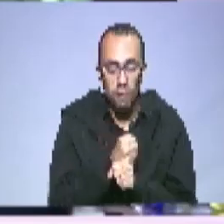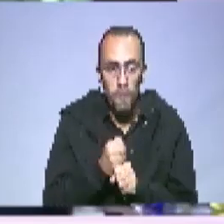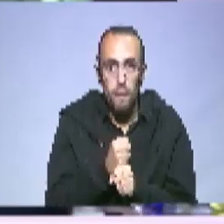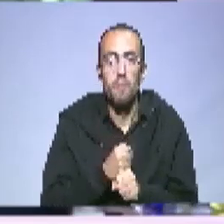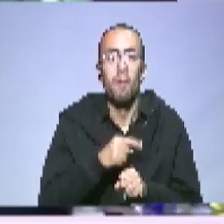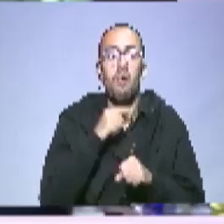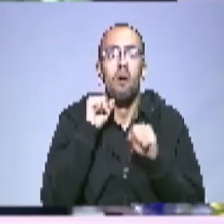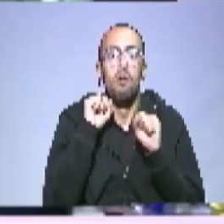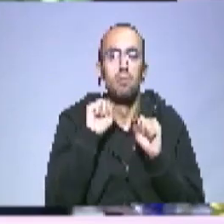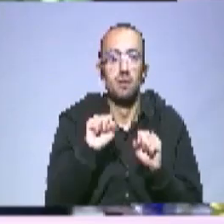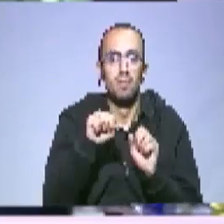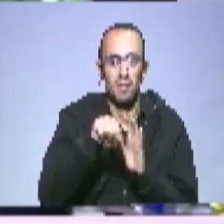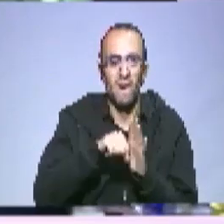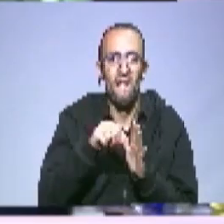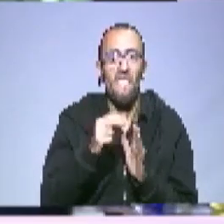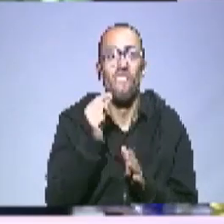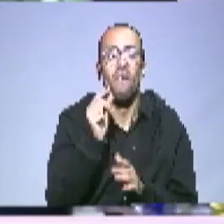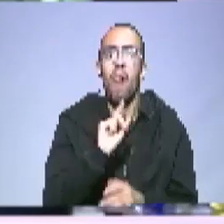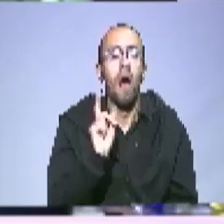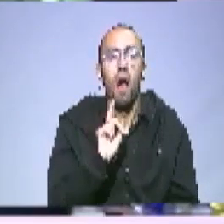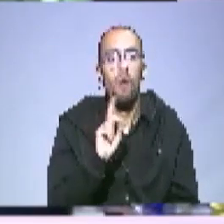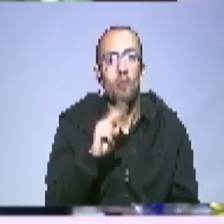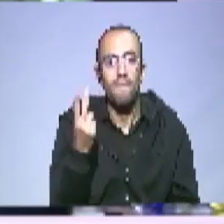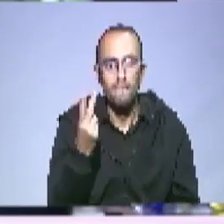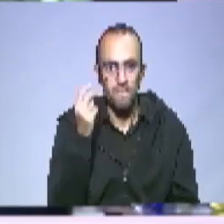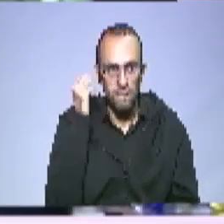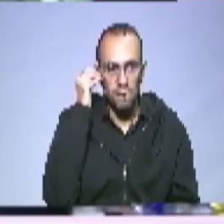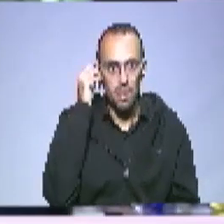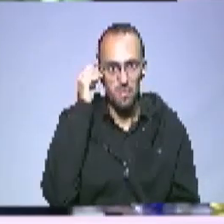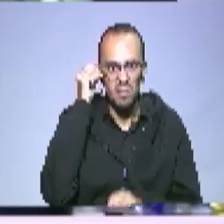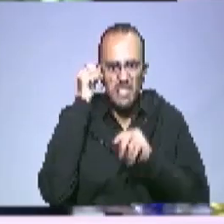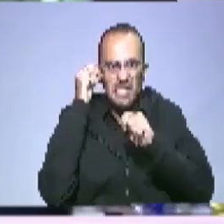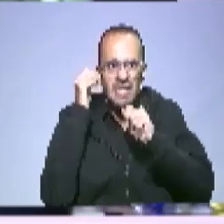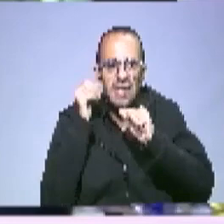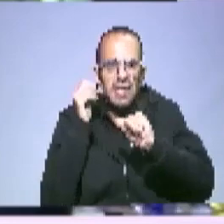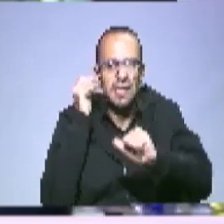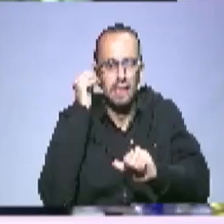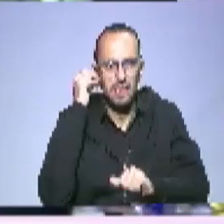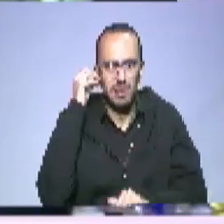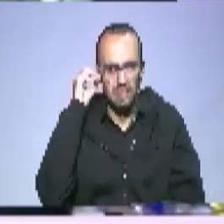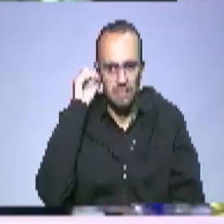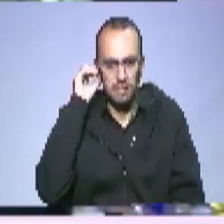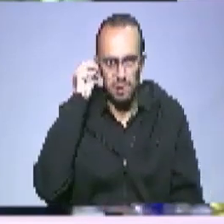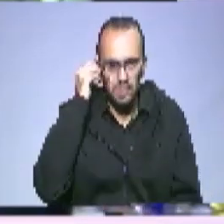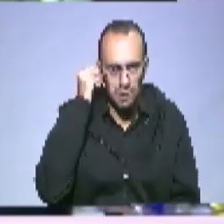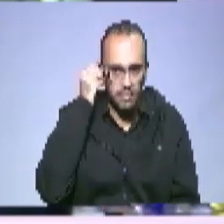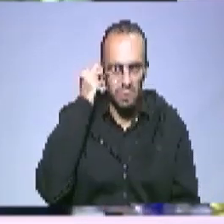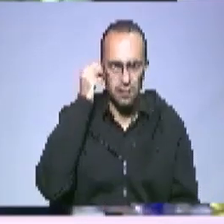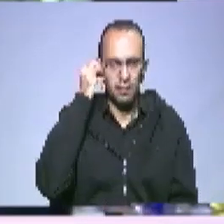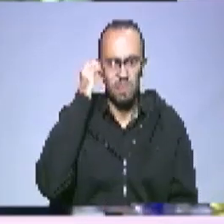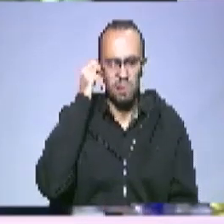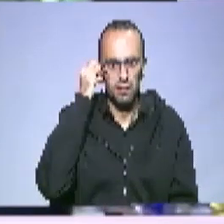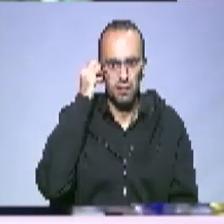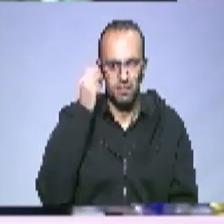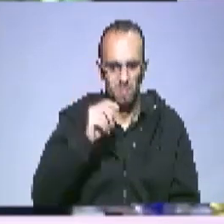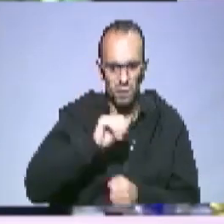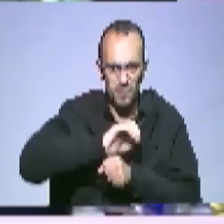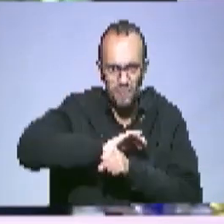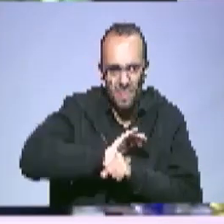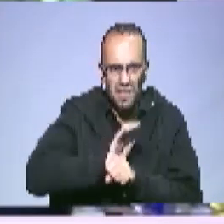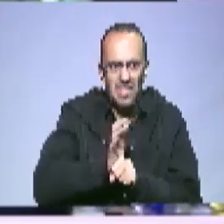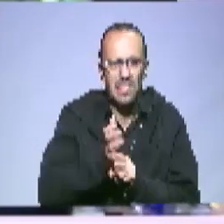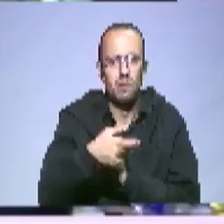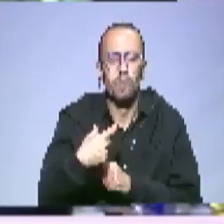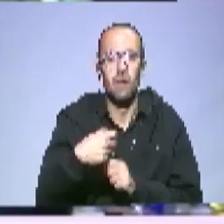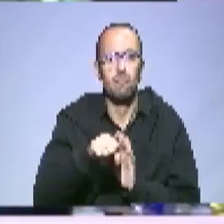مش مطحنة زي بتاعت الفلفل. أيوة. لا هي عصارة. يعني زي بيتعصر كده بتفرمه بينزل من الناحية